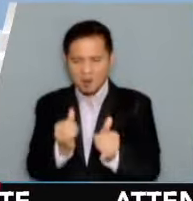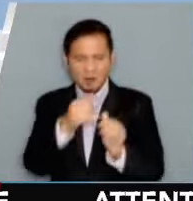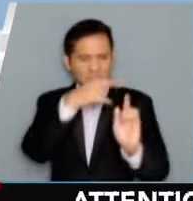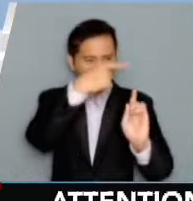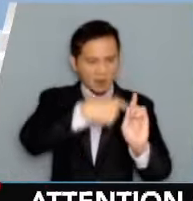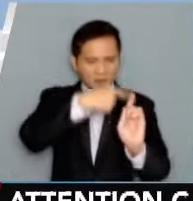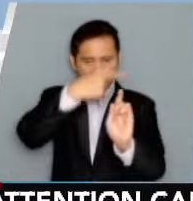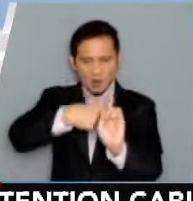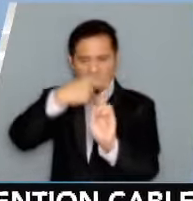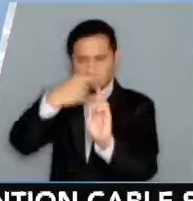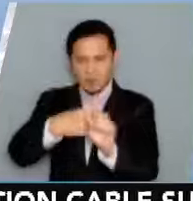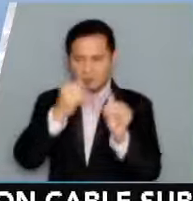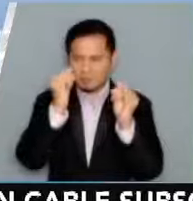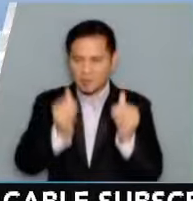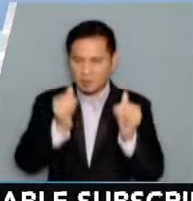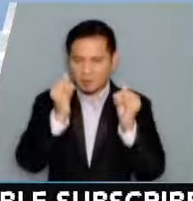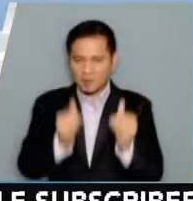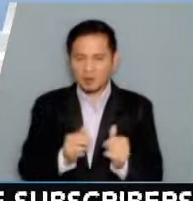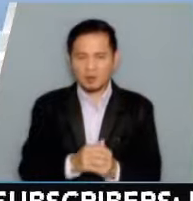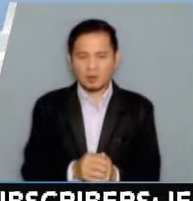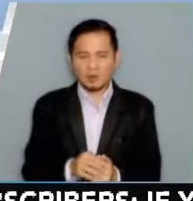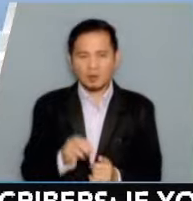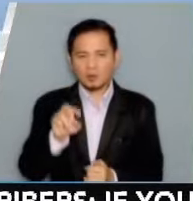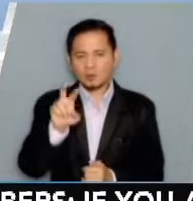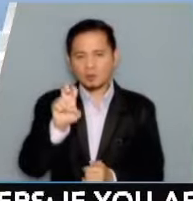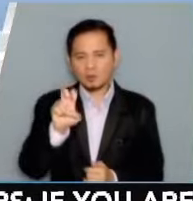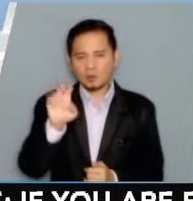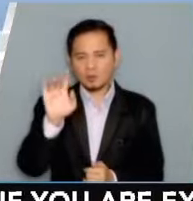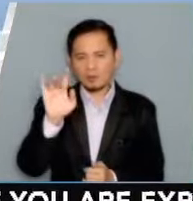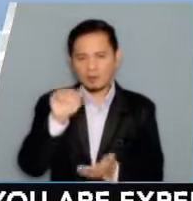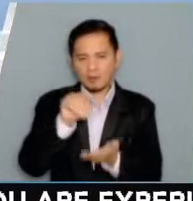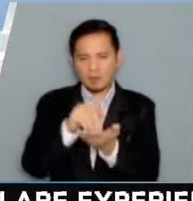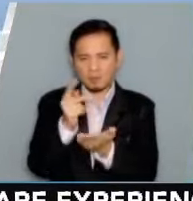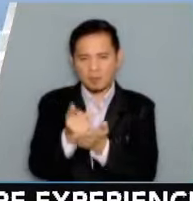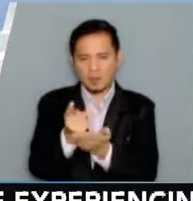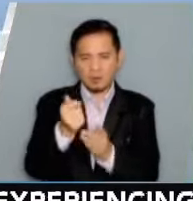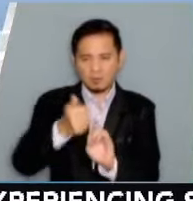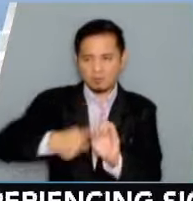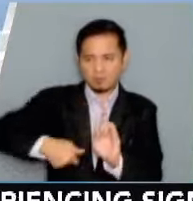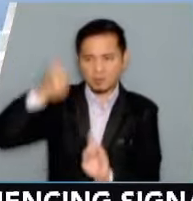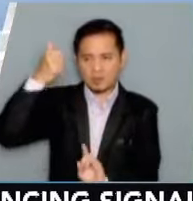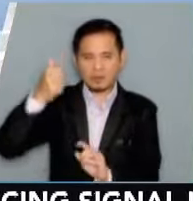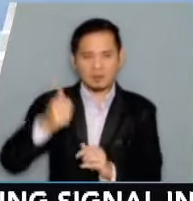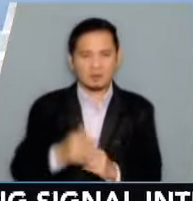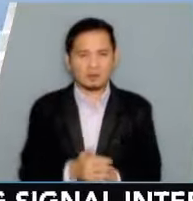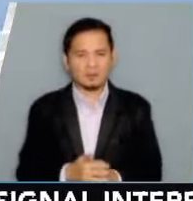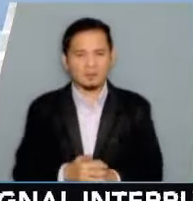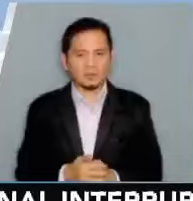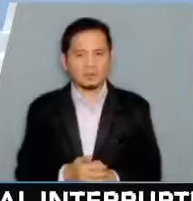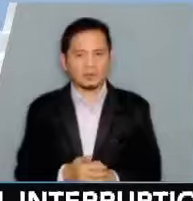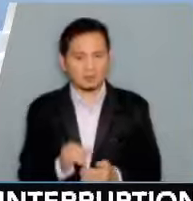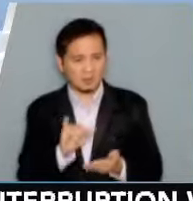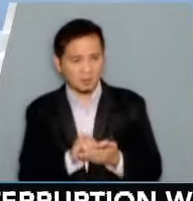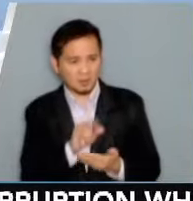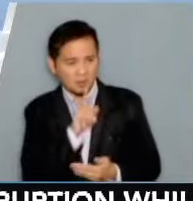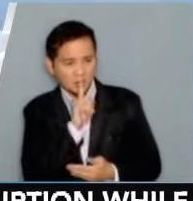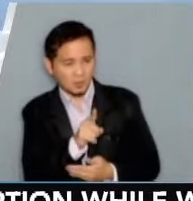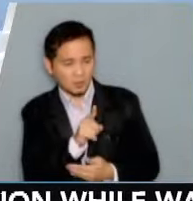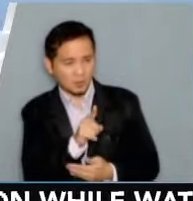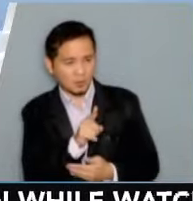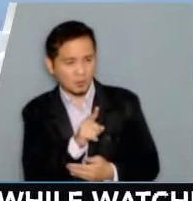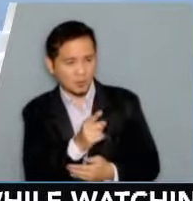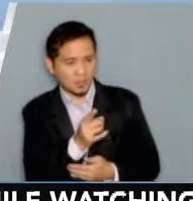yung tig Php25,000 na premyo Ano po Iyung probability na one person will